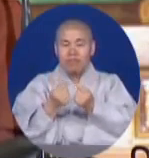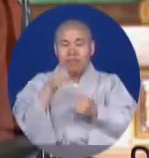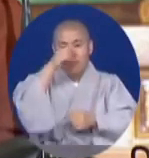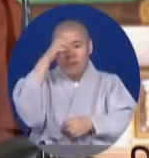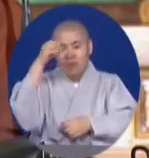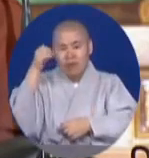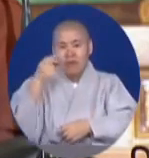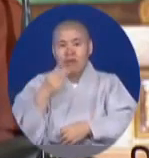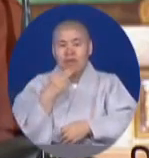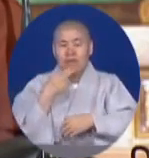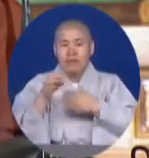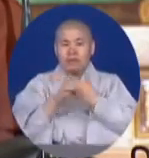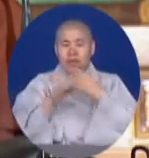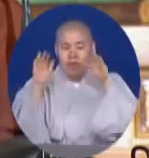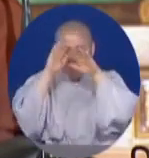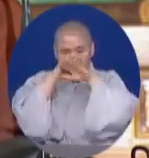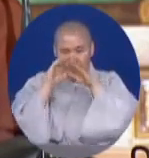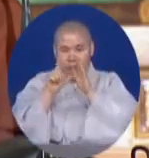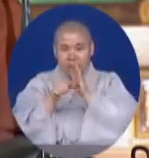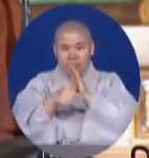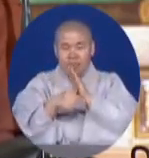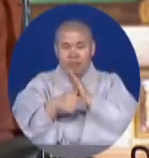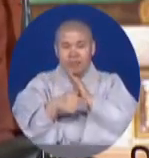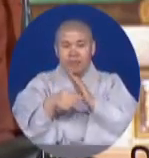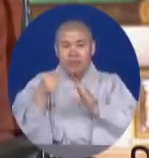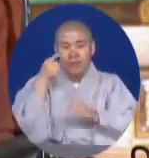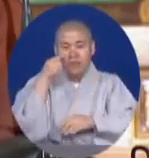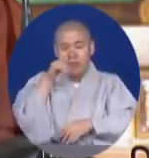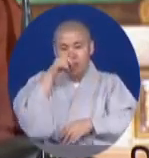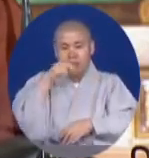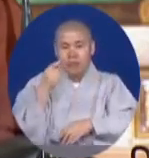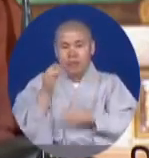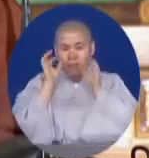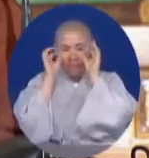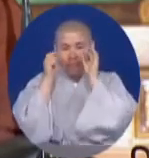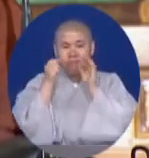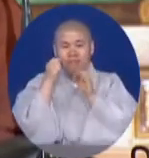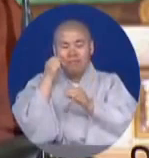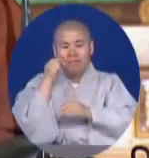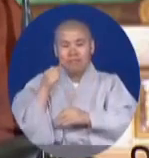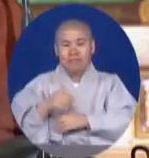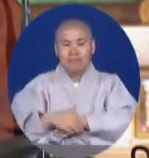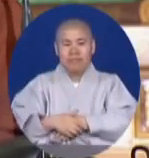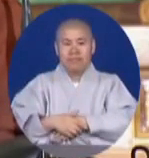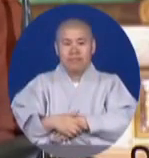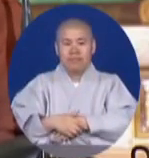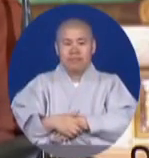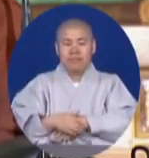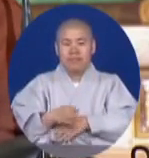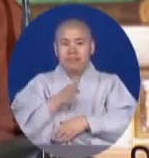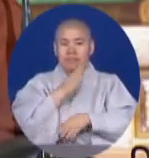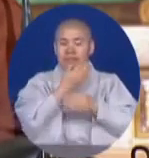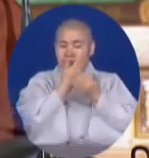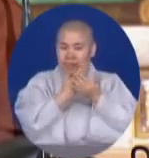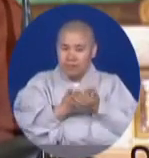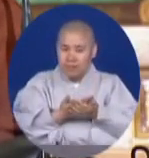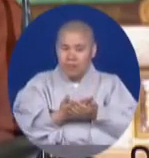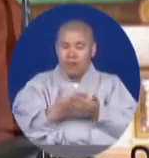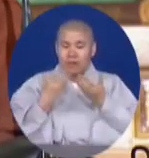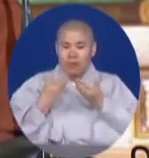등이 없으면 어두울 때 눈이 있어도 못 봅니다. 아주 중요한